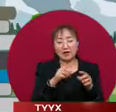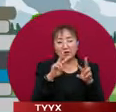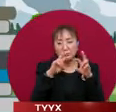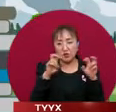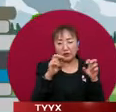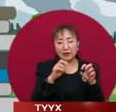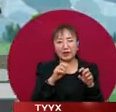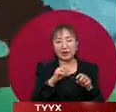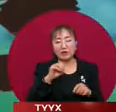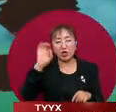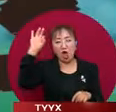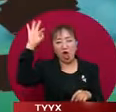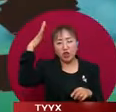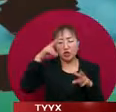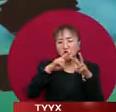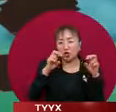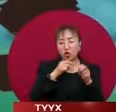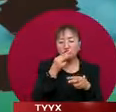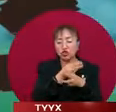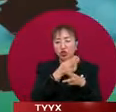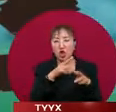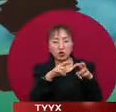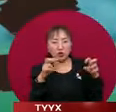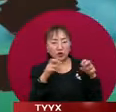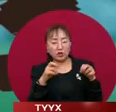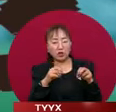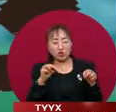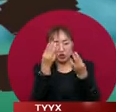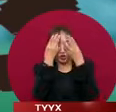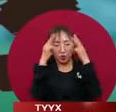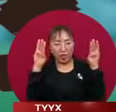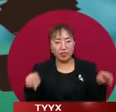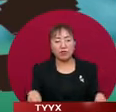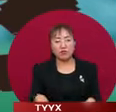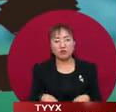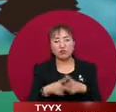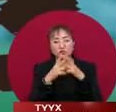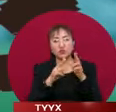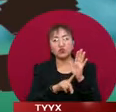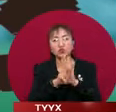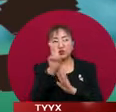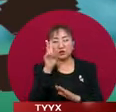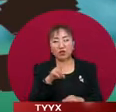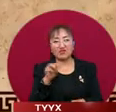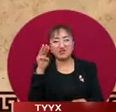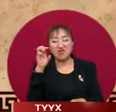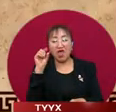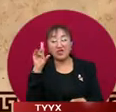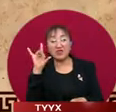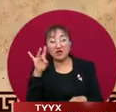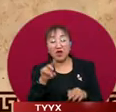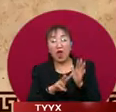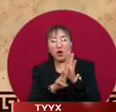тоо бодлого зэрэг шинжлэх ухаануудыг бий болгосон. Мөн театрыг анх бий болгож жүжигний зохиолын олон